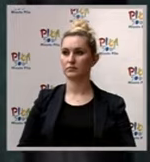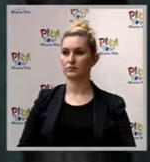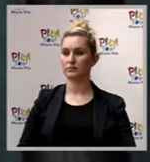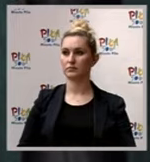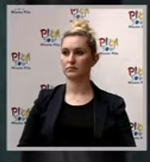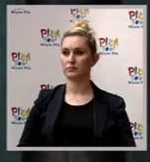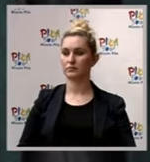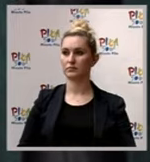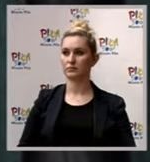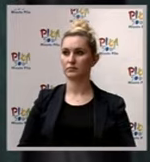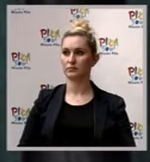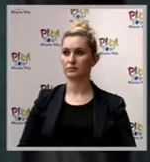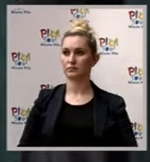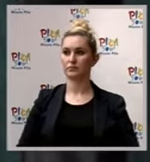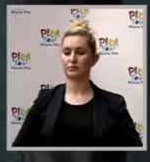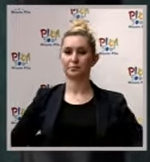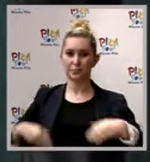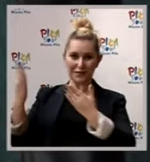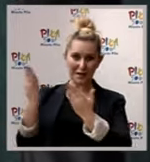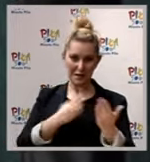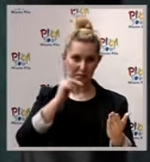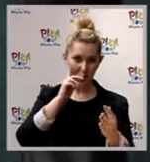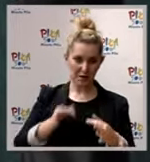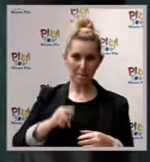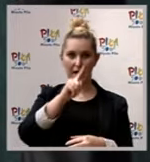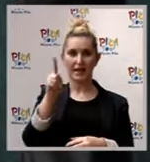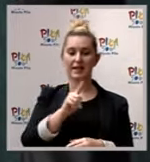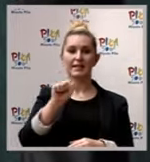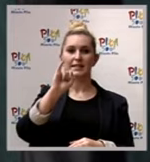Proszę pana radnego Krzysztofa Zająca.